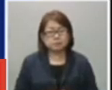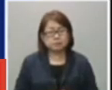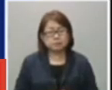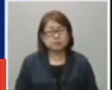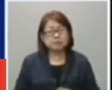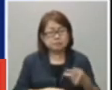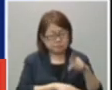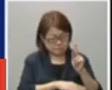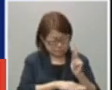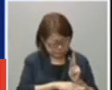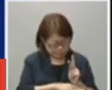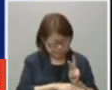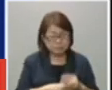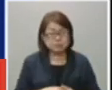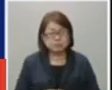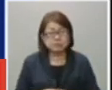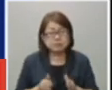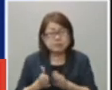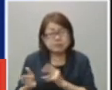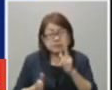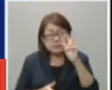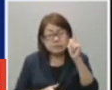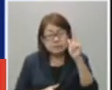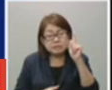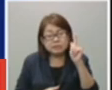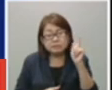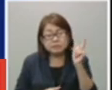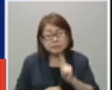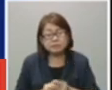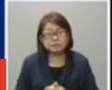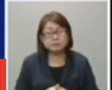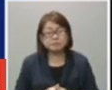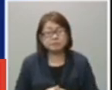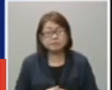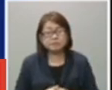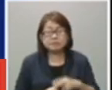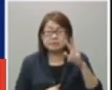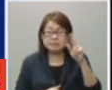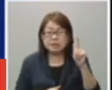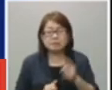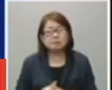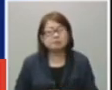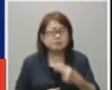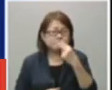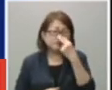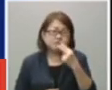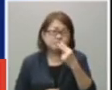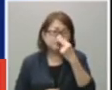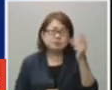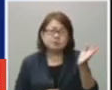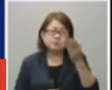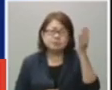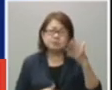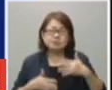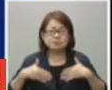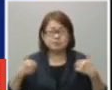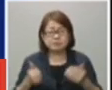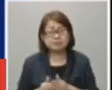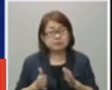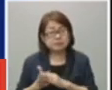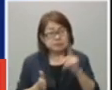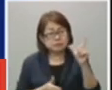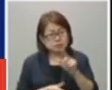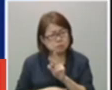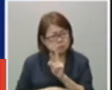ท่านประธานที่เคารพครับสีเขียวคือหายใจได้สีเหลืองต้องระ